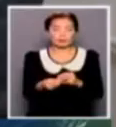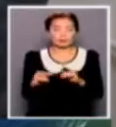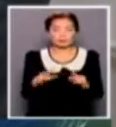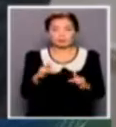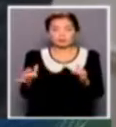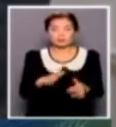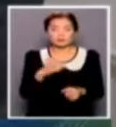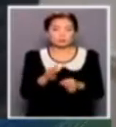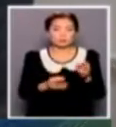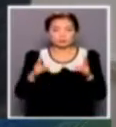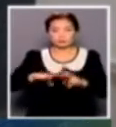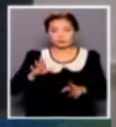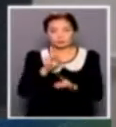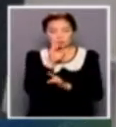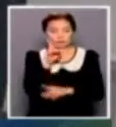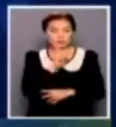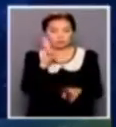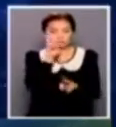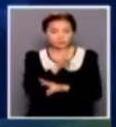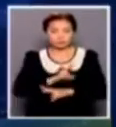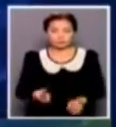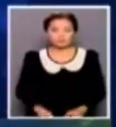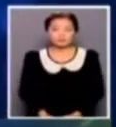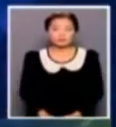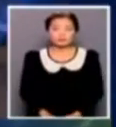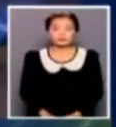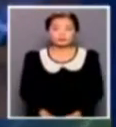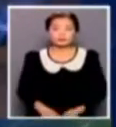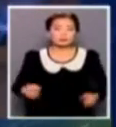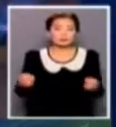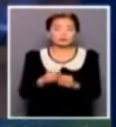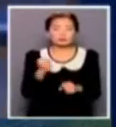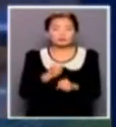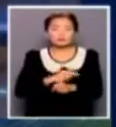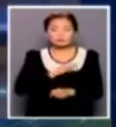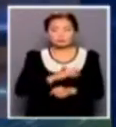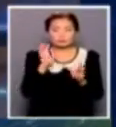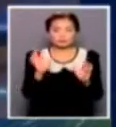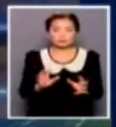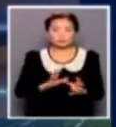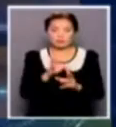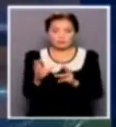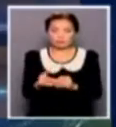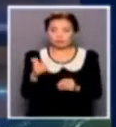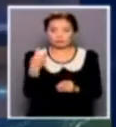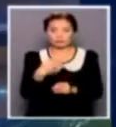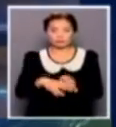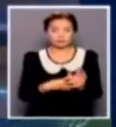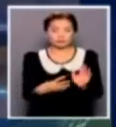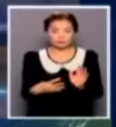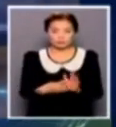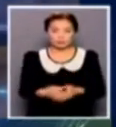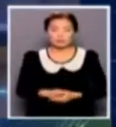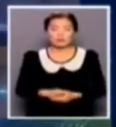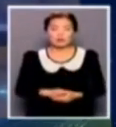ли это дело на судебное рассмотрение или нет, это уже другой вопрос. В соответствии с действующим законодательством, статья 139